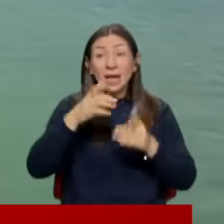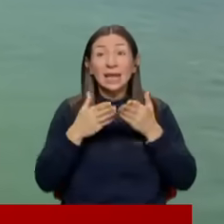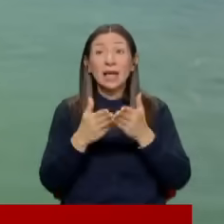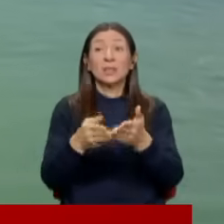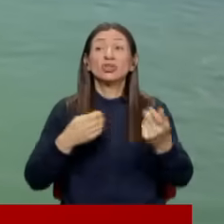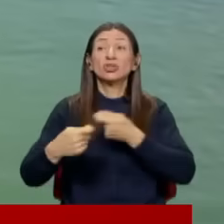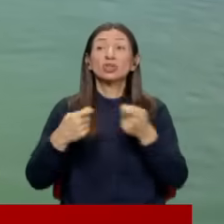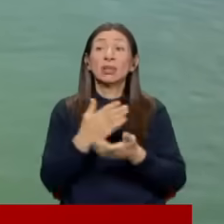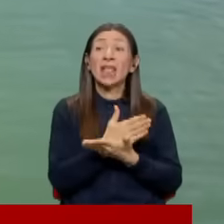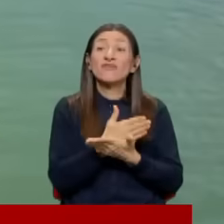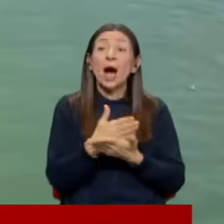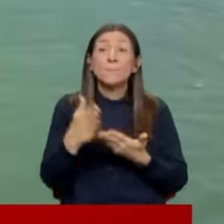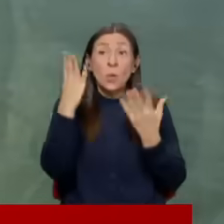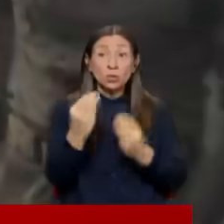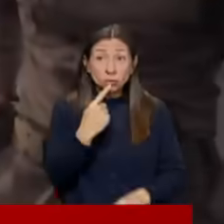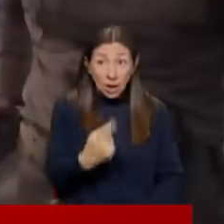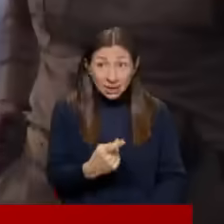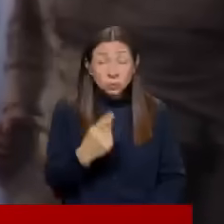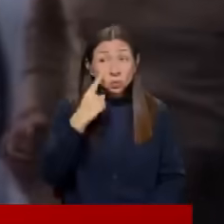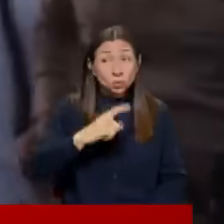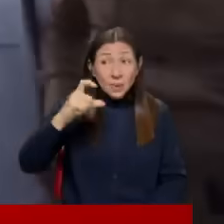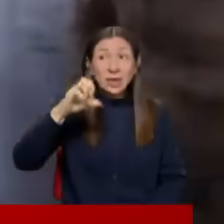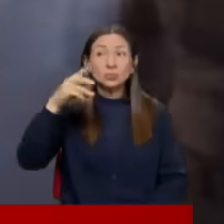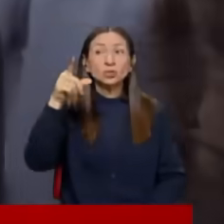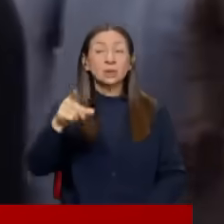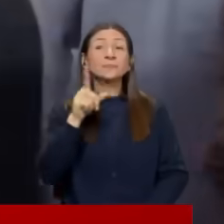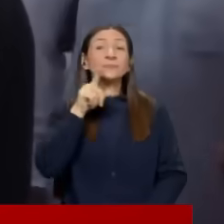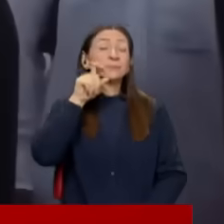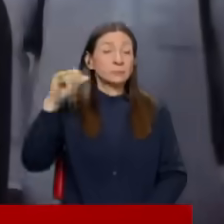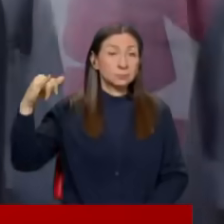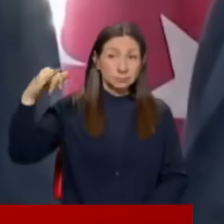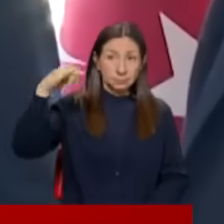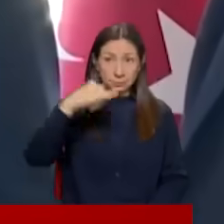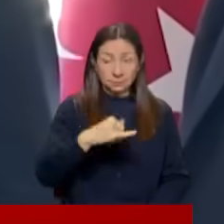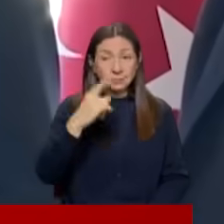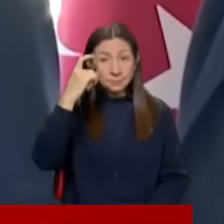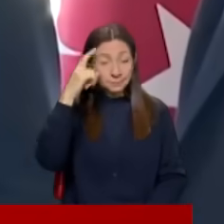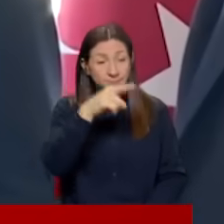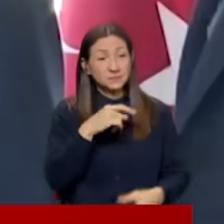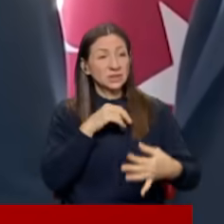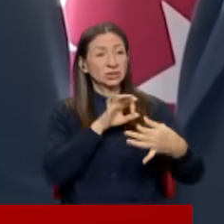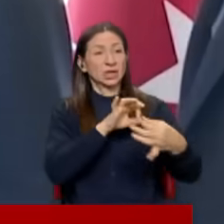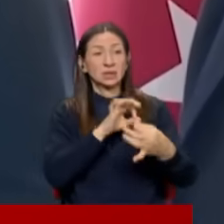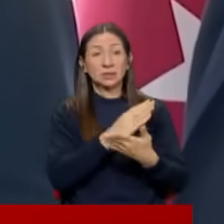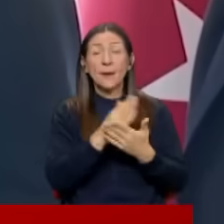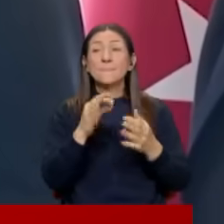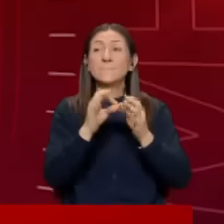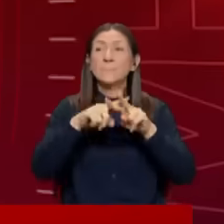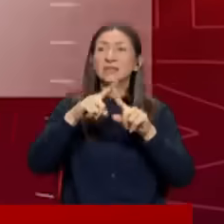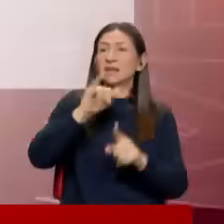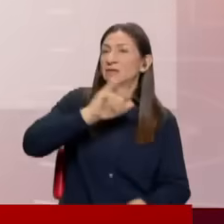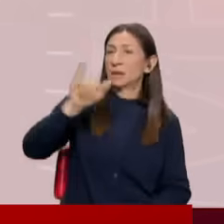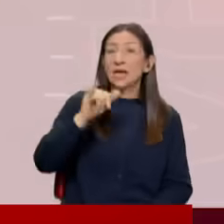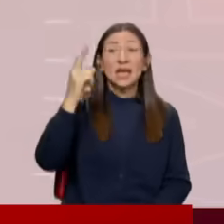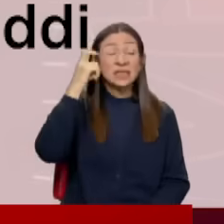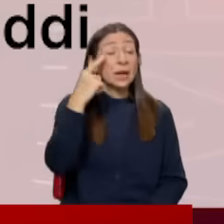gemilerle ticaretin devam ettiğini söylerken, Cumhurbaşkanı Erdoğan Katar dönüş uçakta İsrail'le ilişkilerini sürdüren Batı'yı hedef aldı.